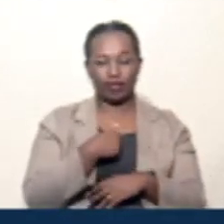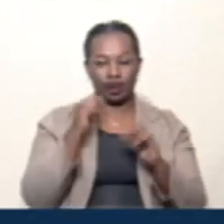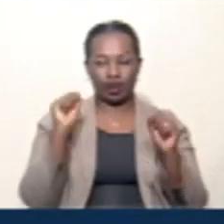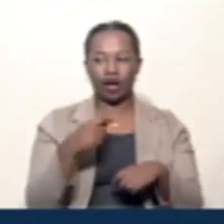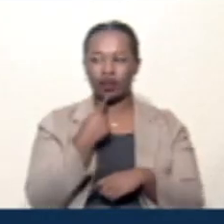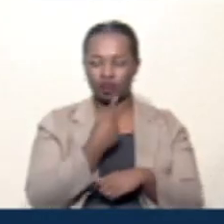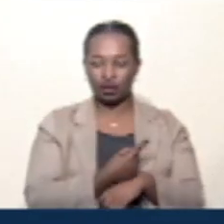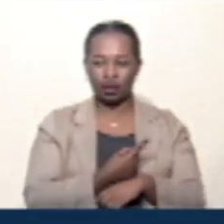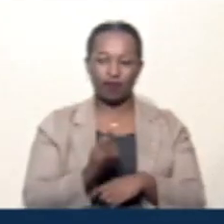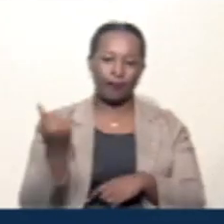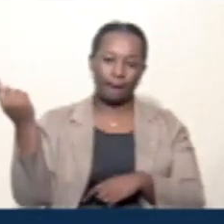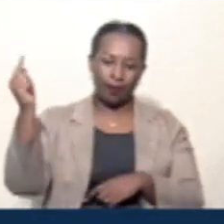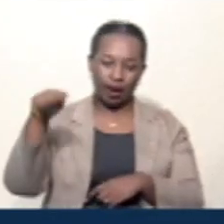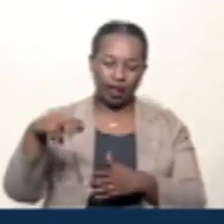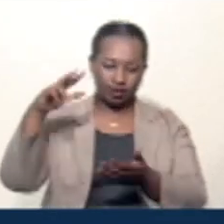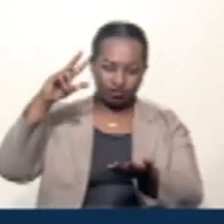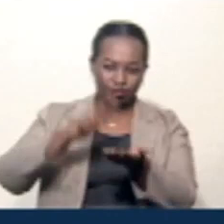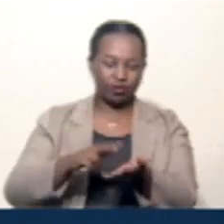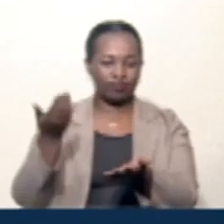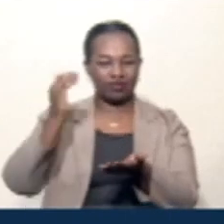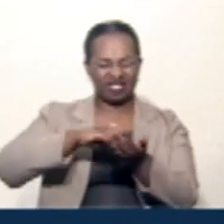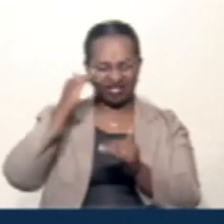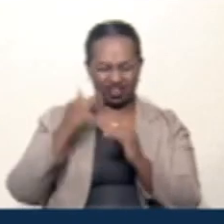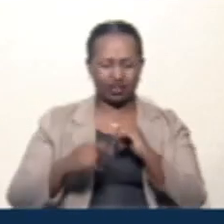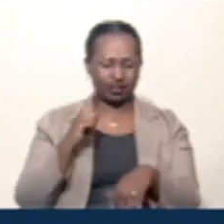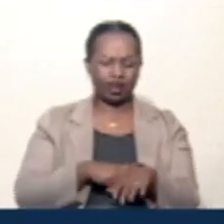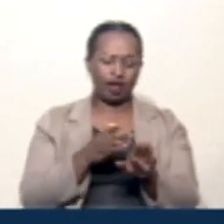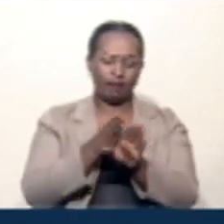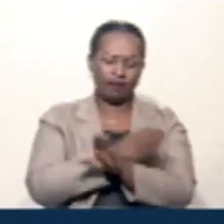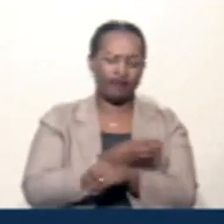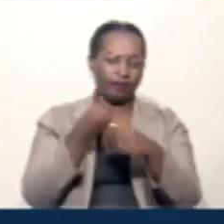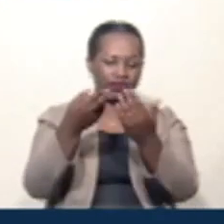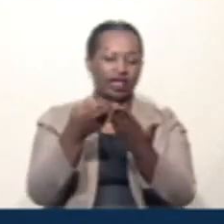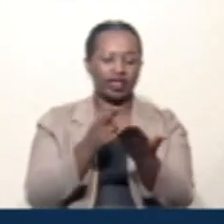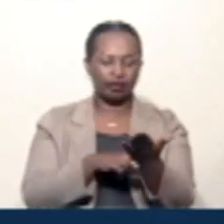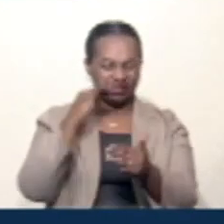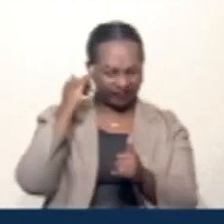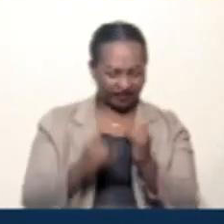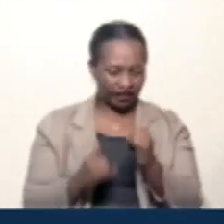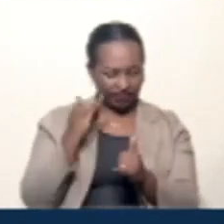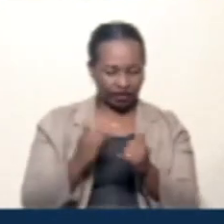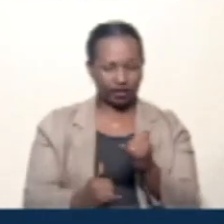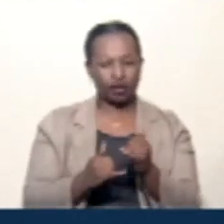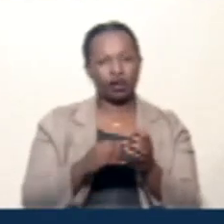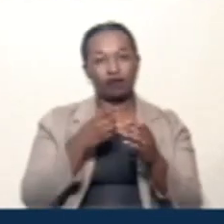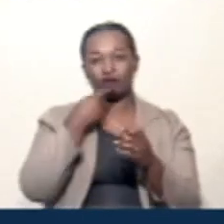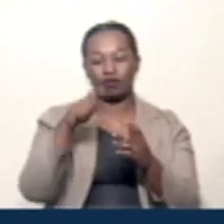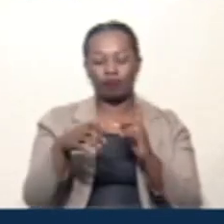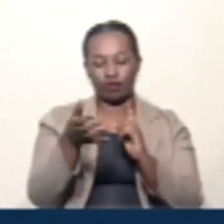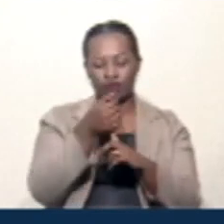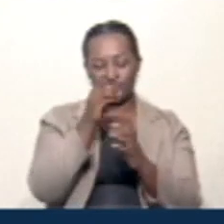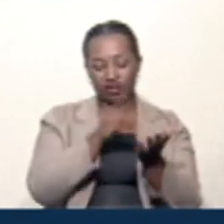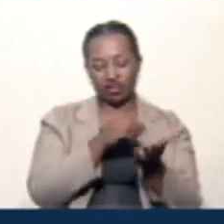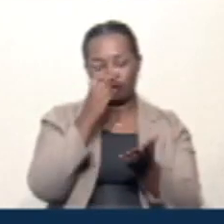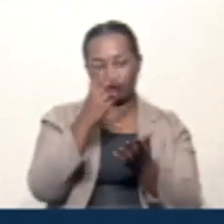baje kongera gukonfirima bwa nyuma mbere y'uko basohora raporo yabo ya nyuma nayo iteganijwe ku itariki 25